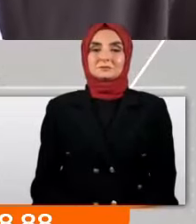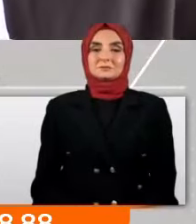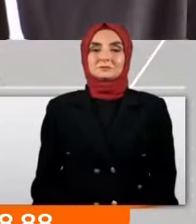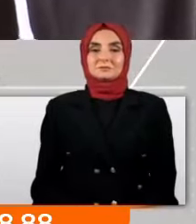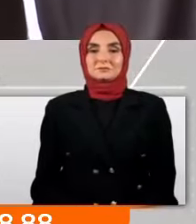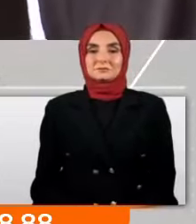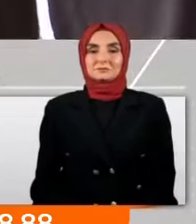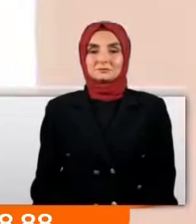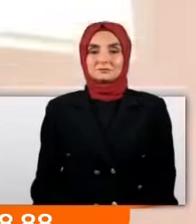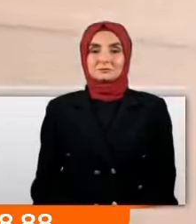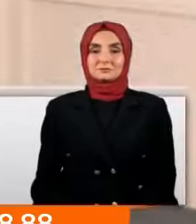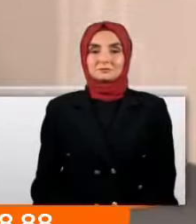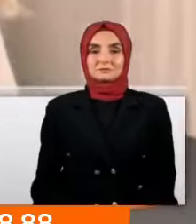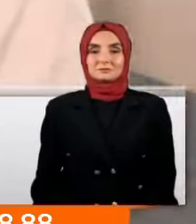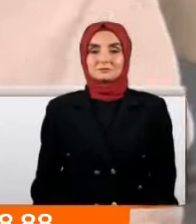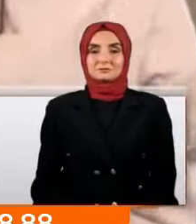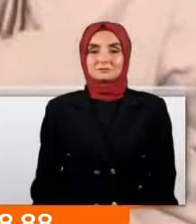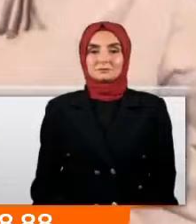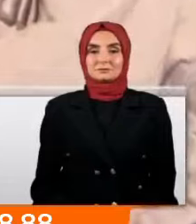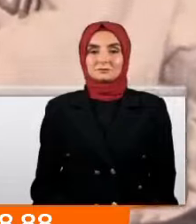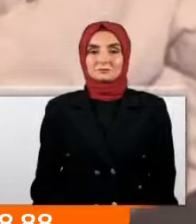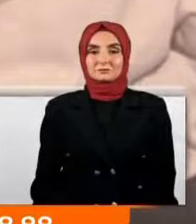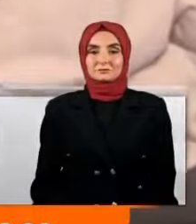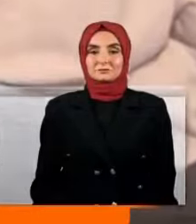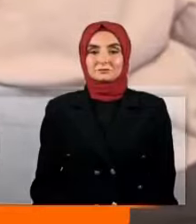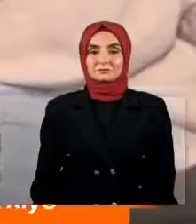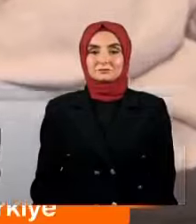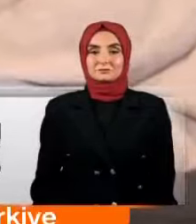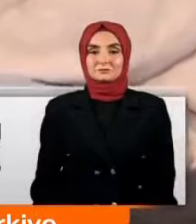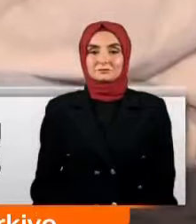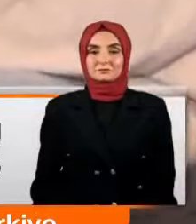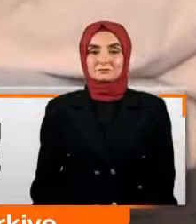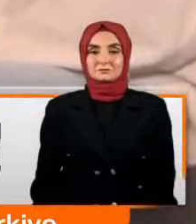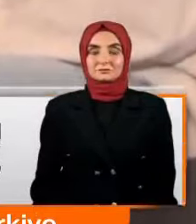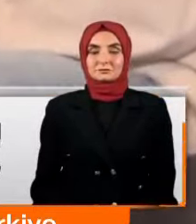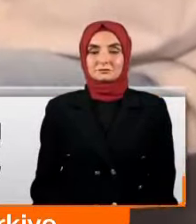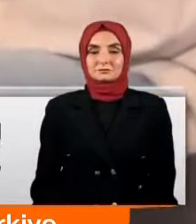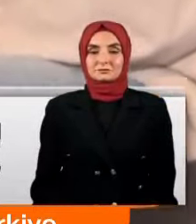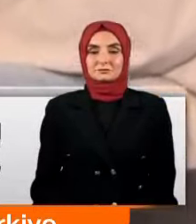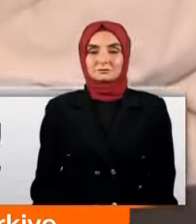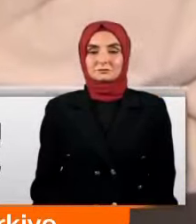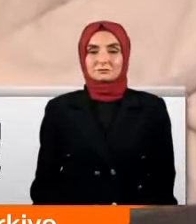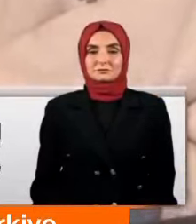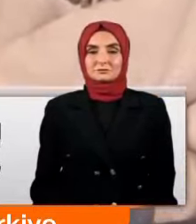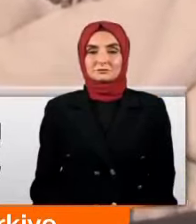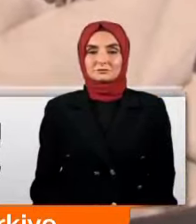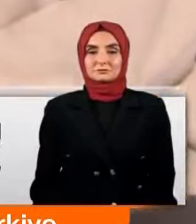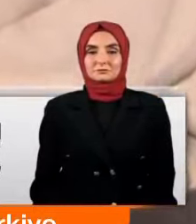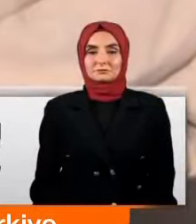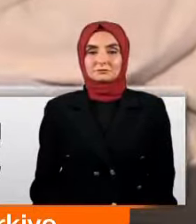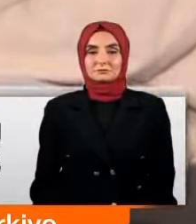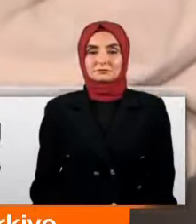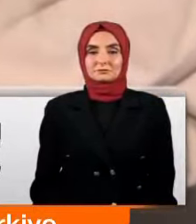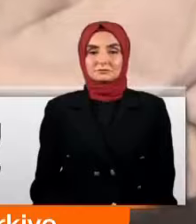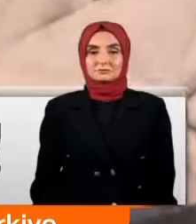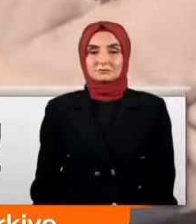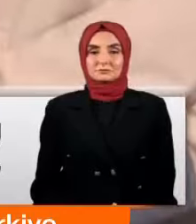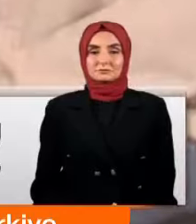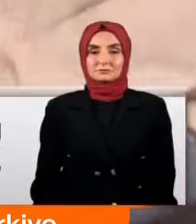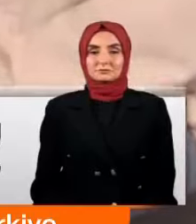güvenliği yok. Duvarın devamı olduğu için herhangi bir şey devam ettiğinde direkt bu duvarın inme riski var ve biz